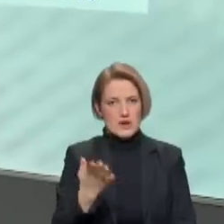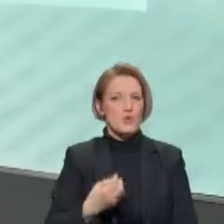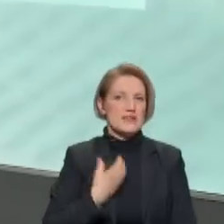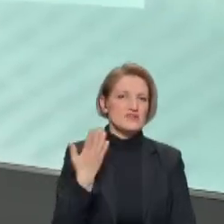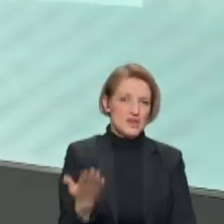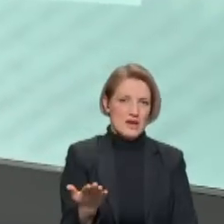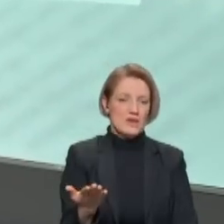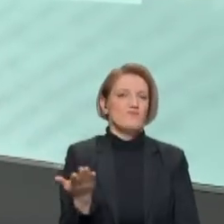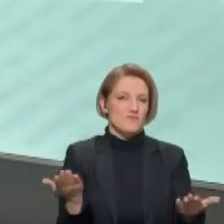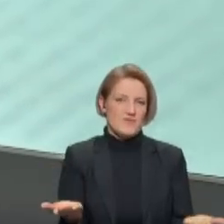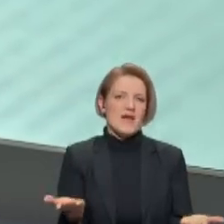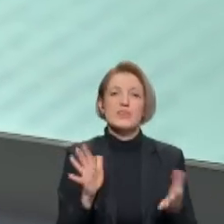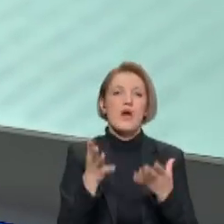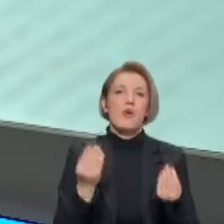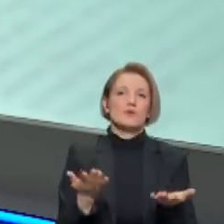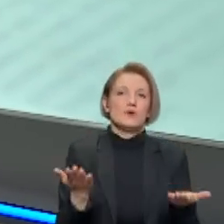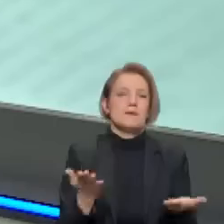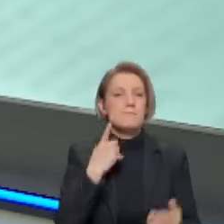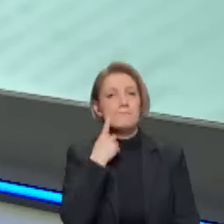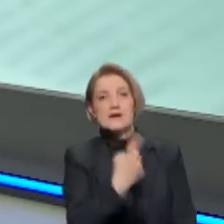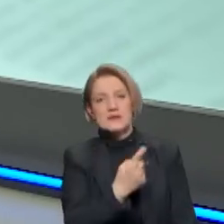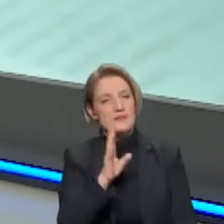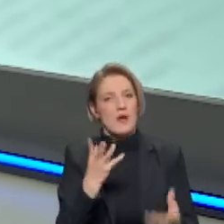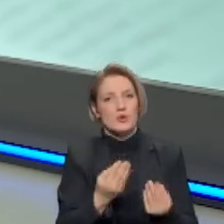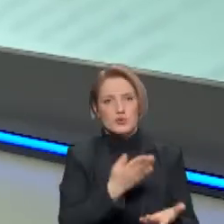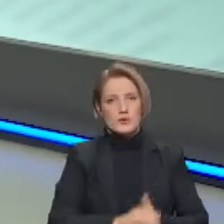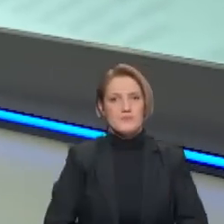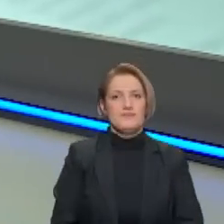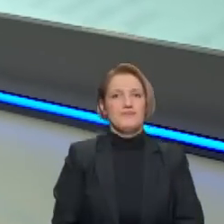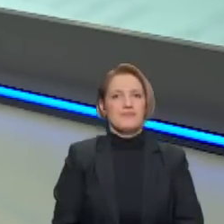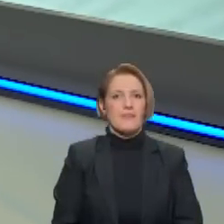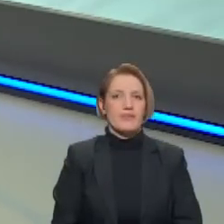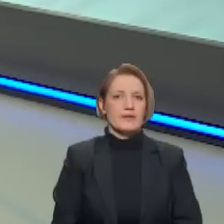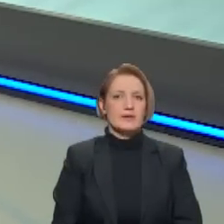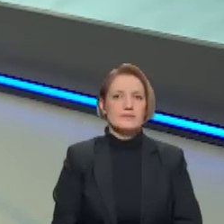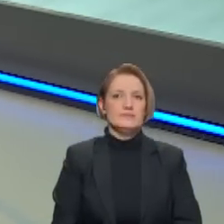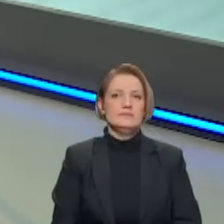üretici. Ve ne oldu? Bakın ne oldu?